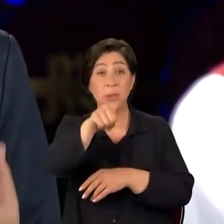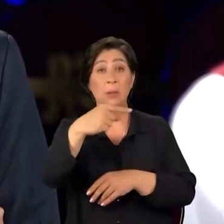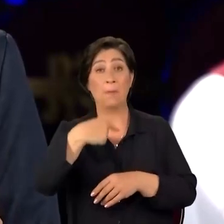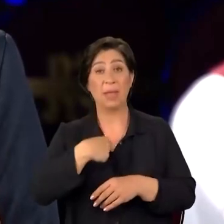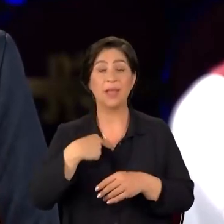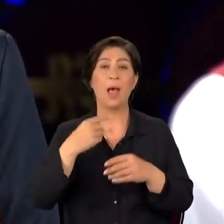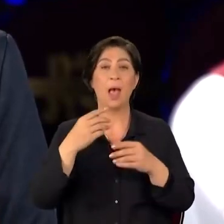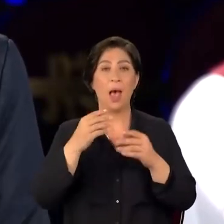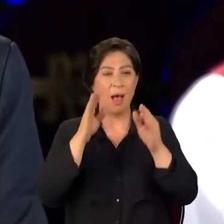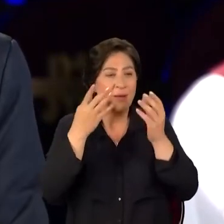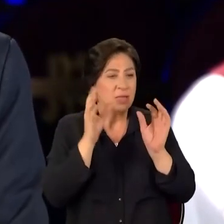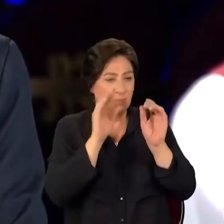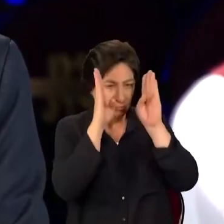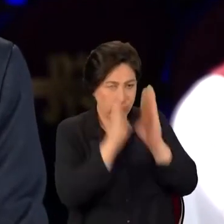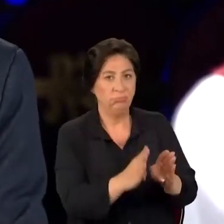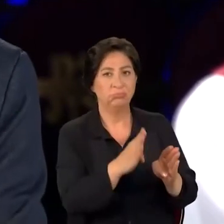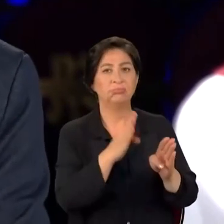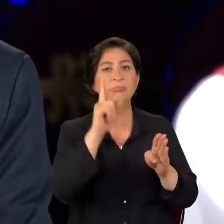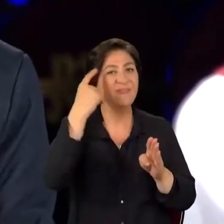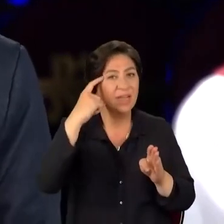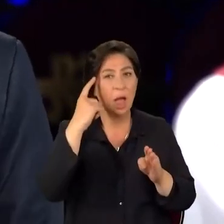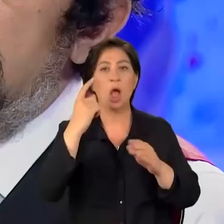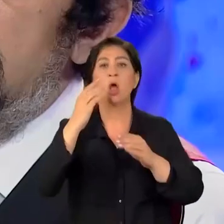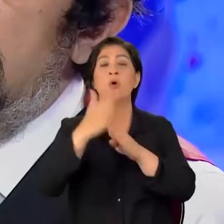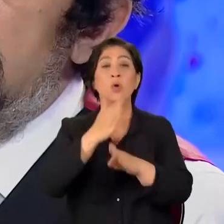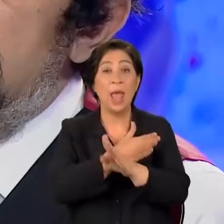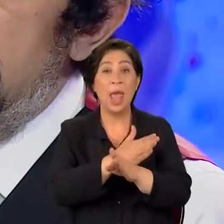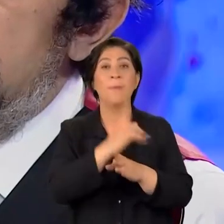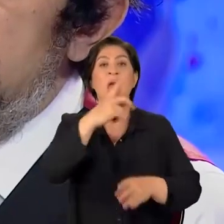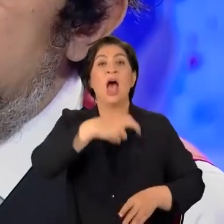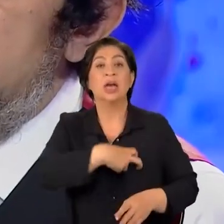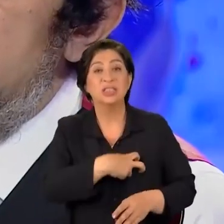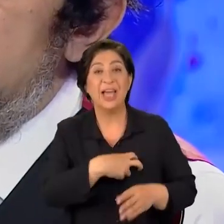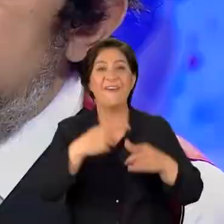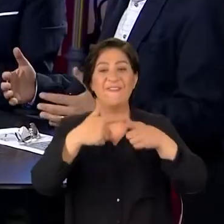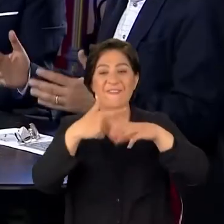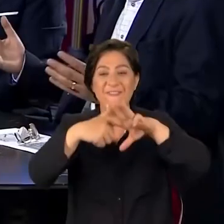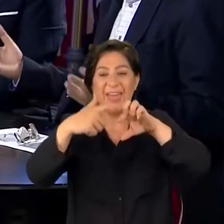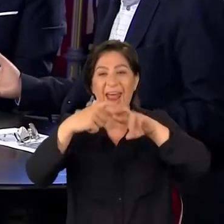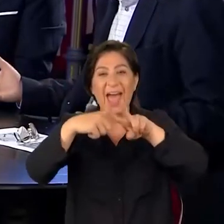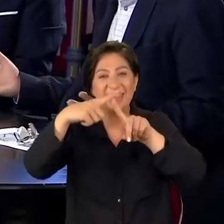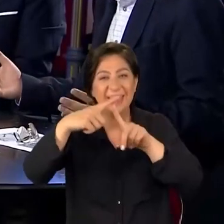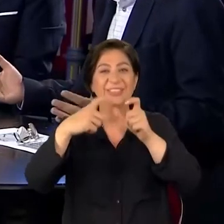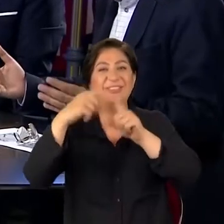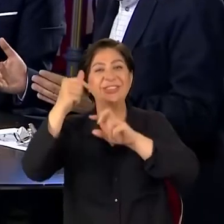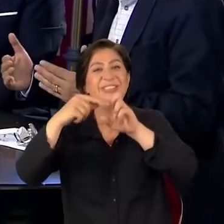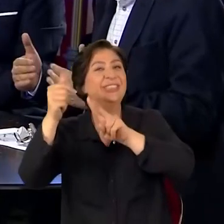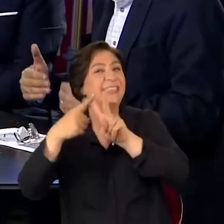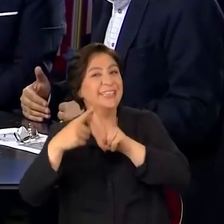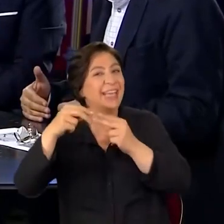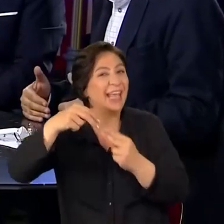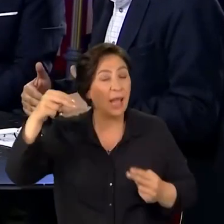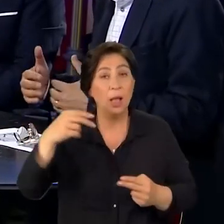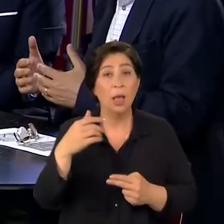adanma kültüründen geliyoruz. Bir fikre, ülkeye, bir aşka, Ferhat'tan Şirin hikayeleri, Leyla ile Mecnun hikayeleri.